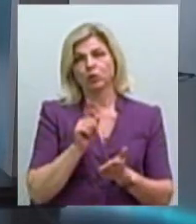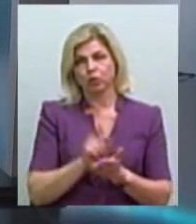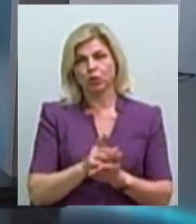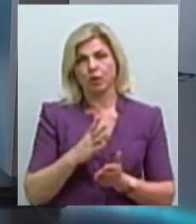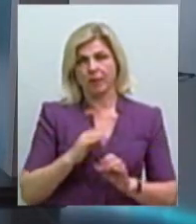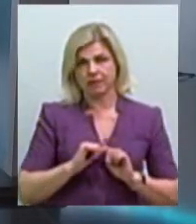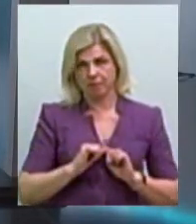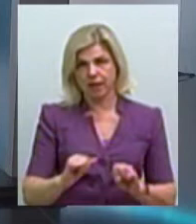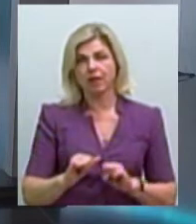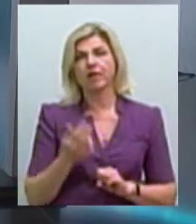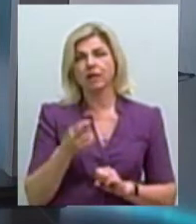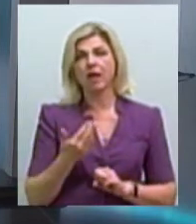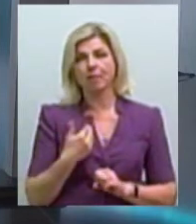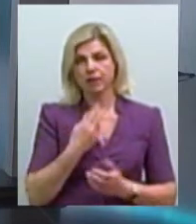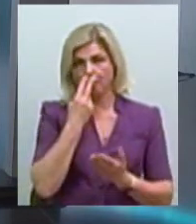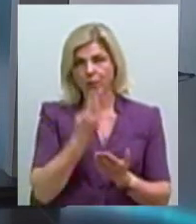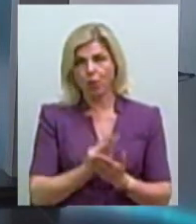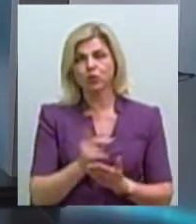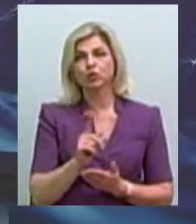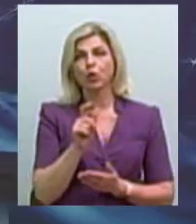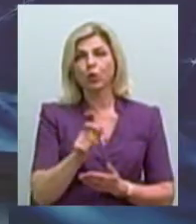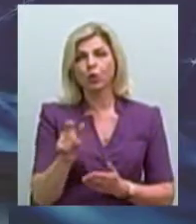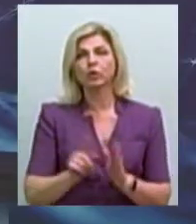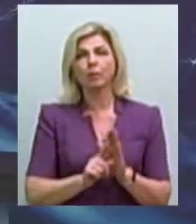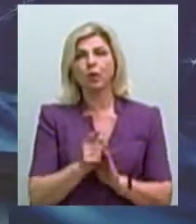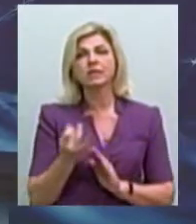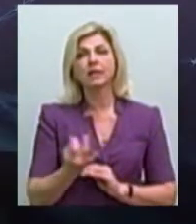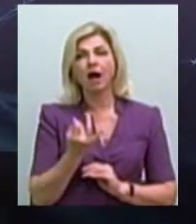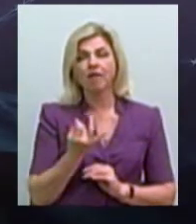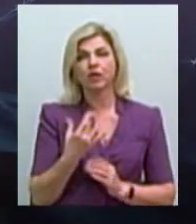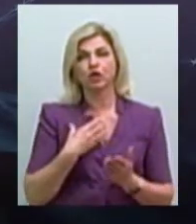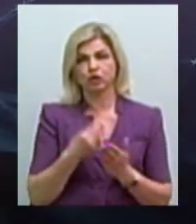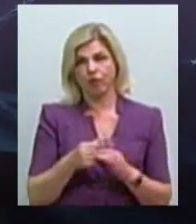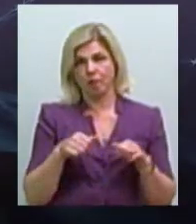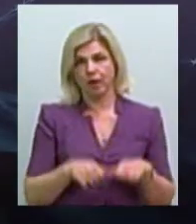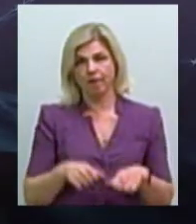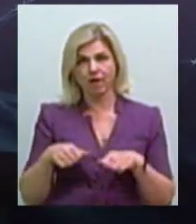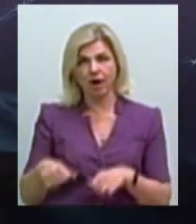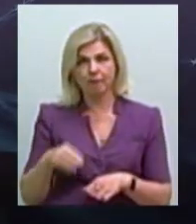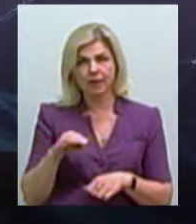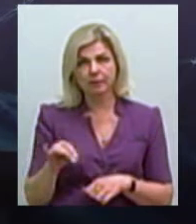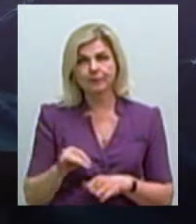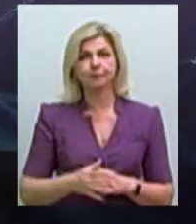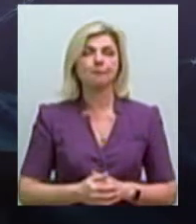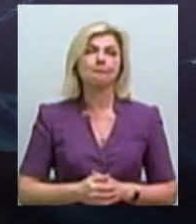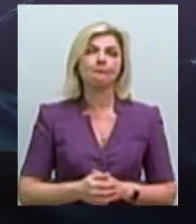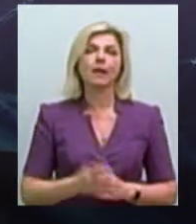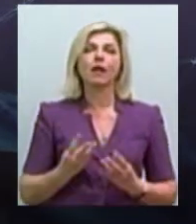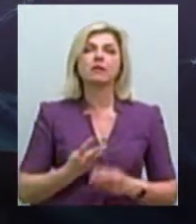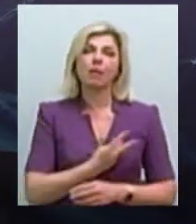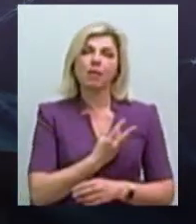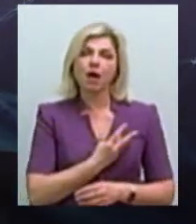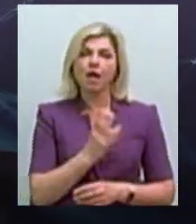певна сміливість. Для мене це показник того, що люди почали цікавитись своїми правами. І намагатись не